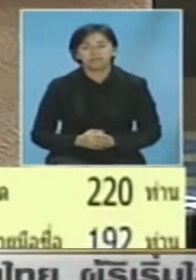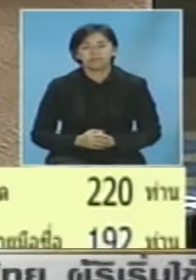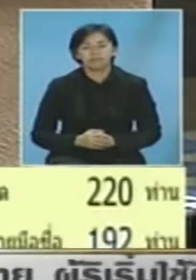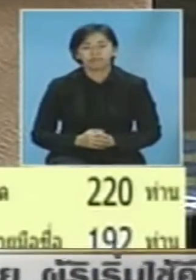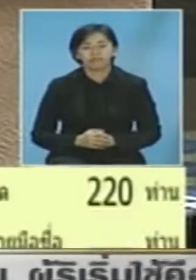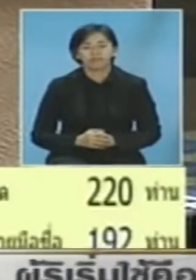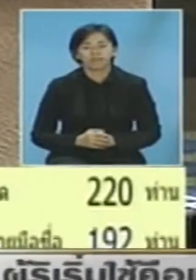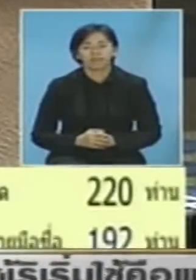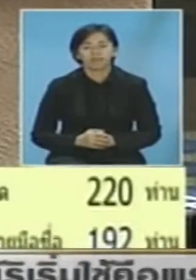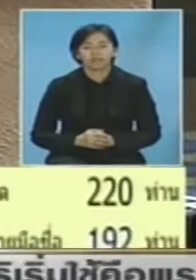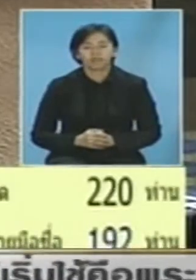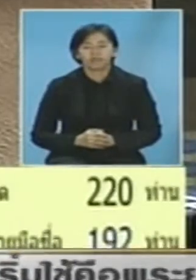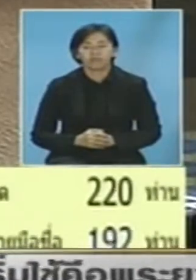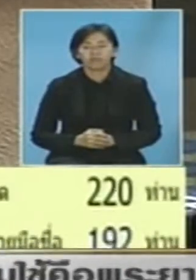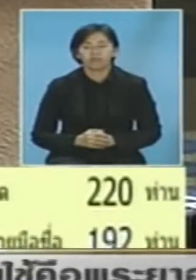นี้ไป